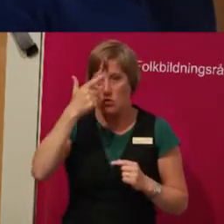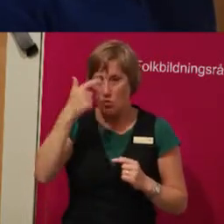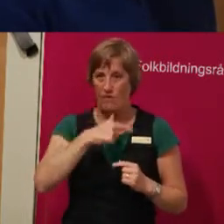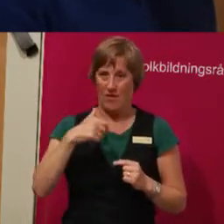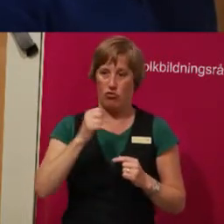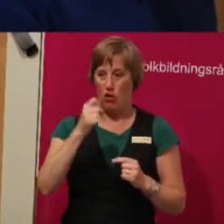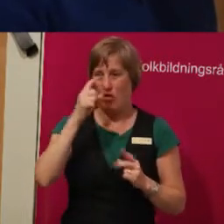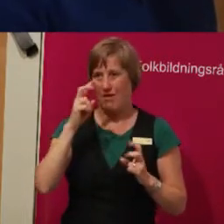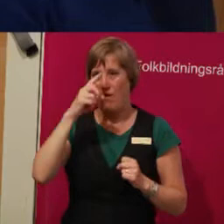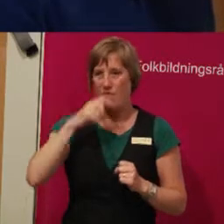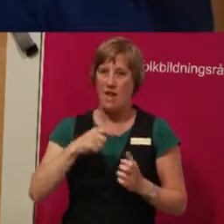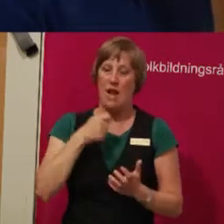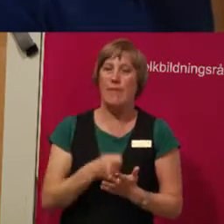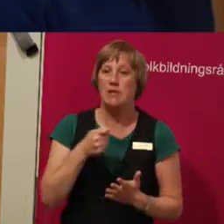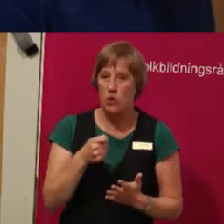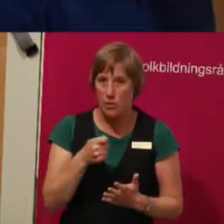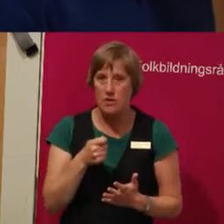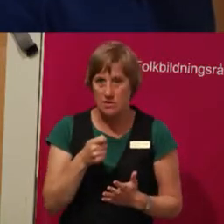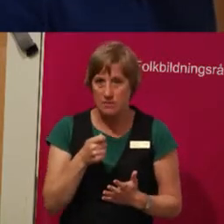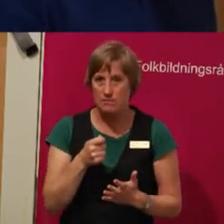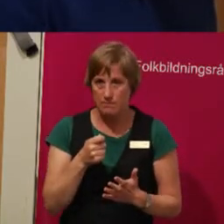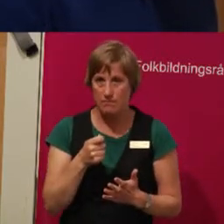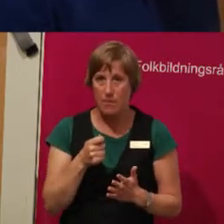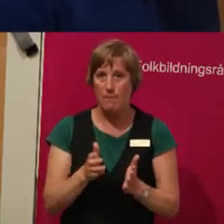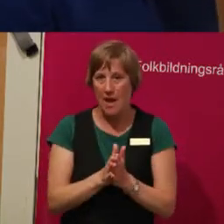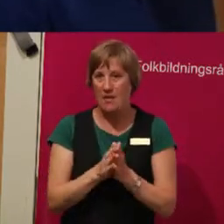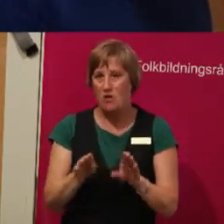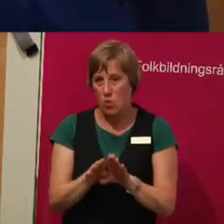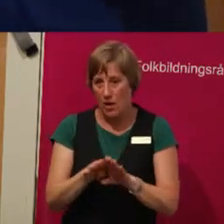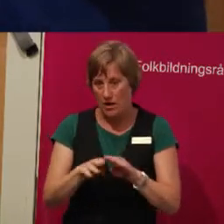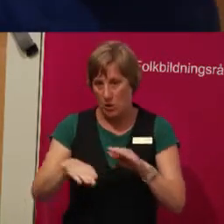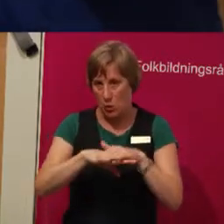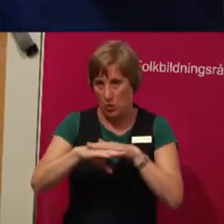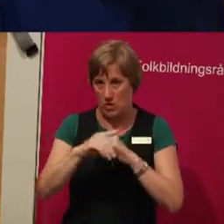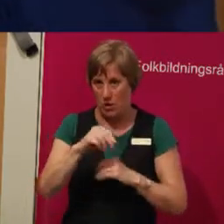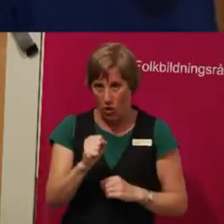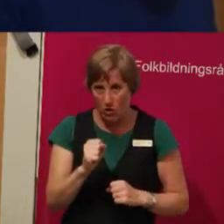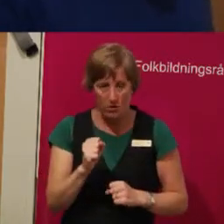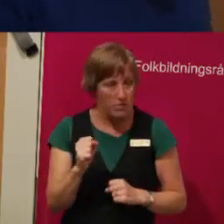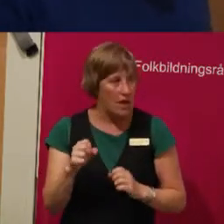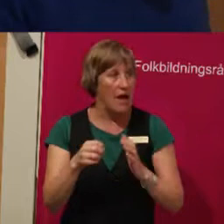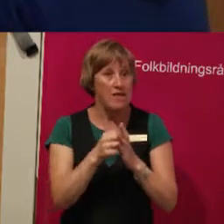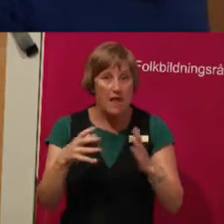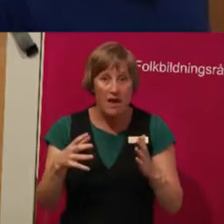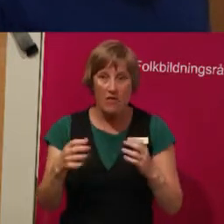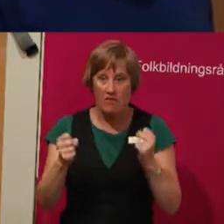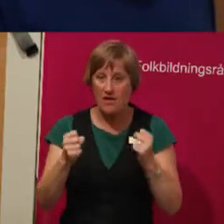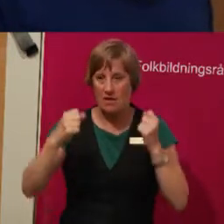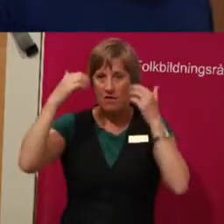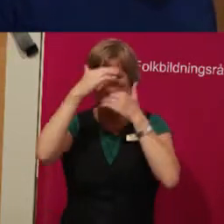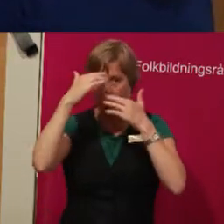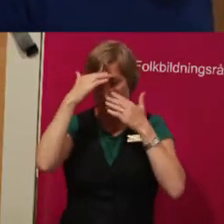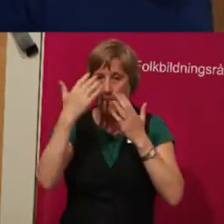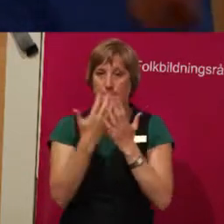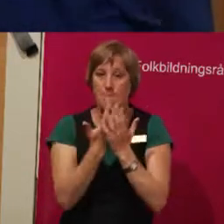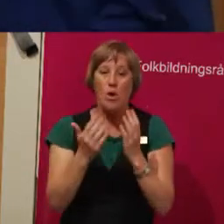felaktiga beslut. Alltså baserade på ett alldeles för smalt underlag. Så fundera i bemärkelsen att väldigt många deltar